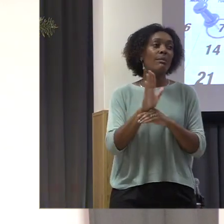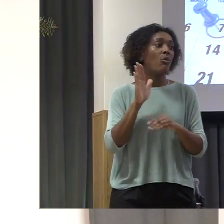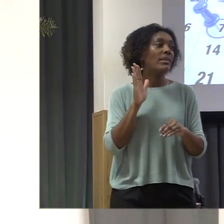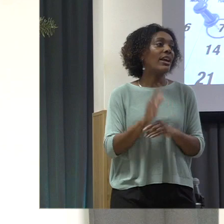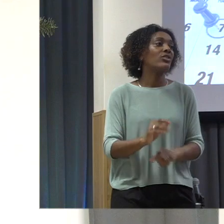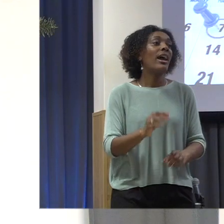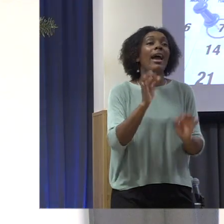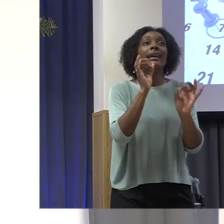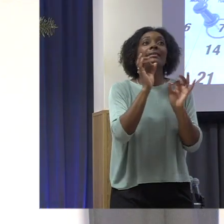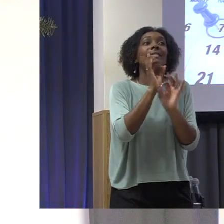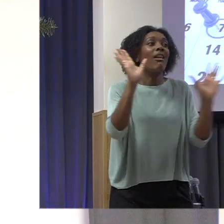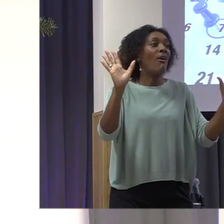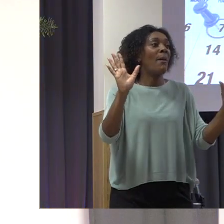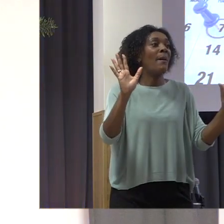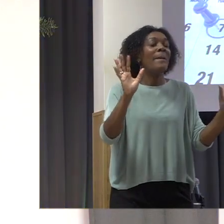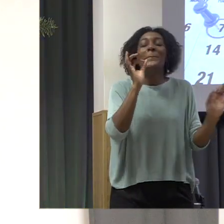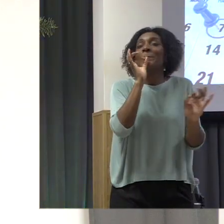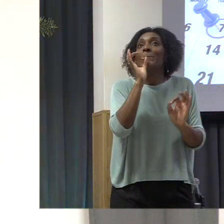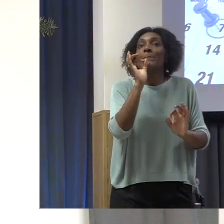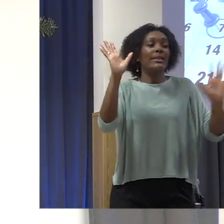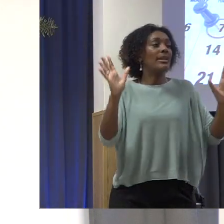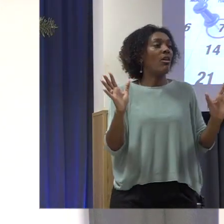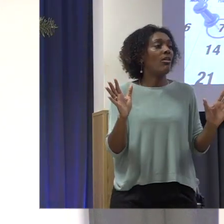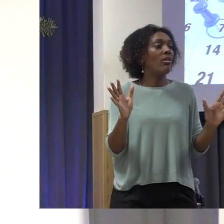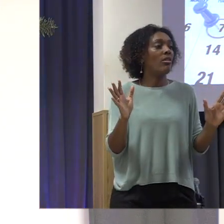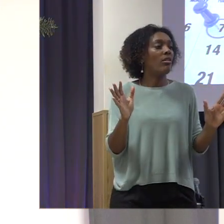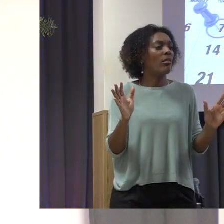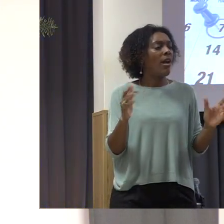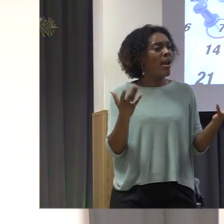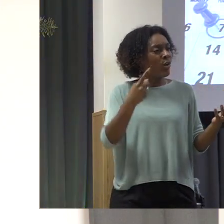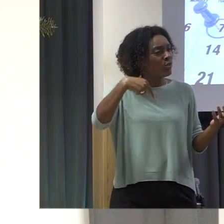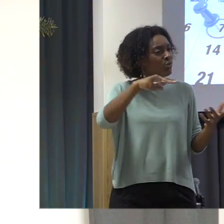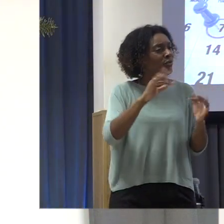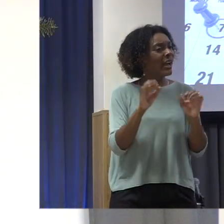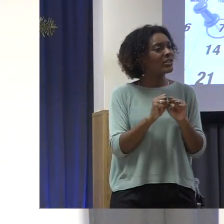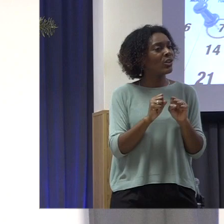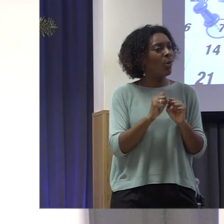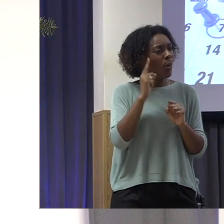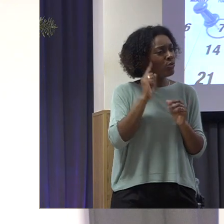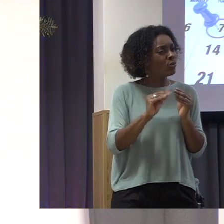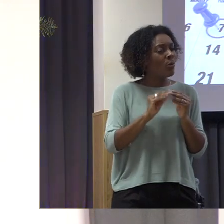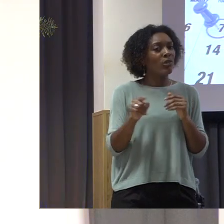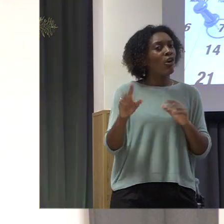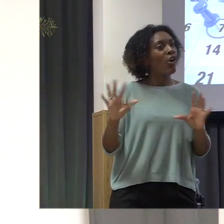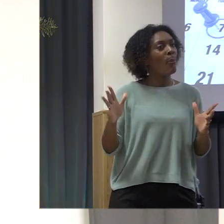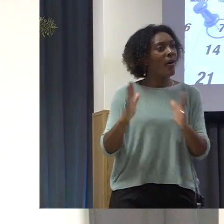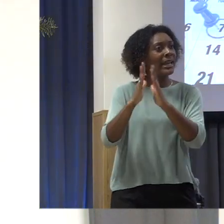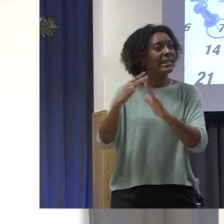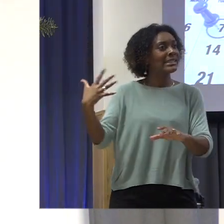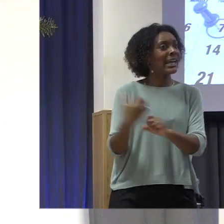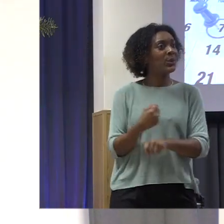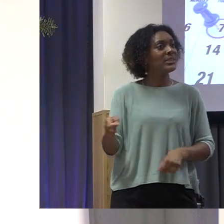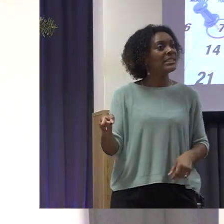à l'égard de cette Église. Alors, les questions que nous pouvons nous poser ce matin, mais qu'est-ce qu'ils ont fait? Comment ont-ils